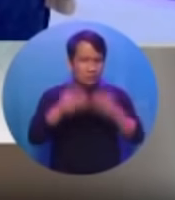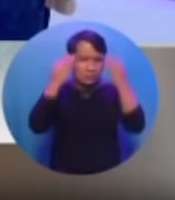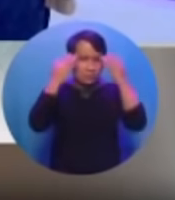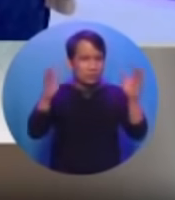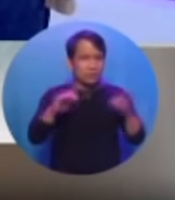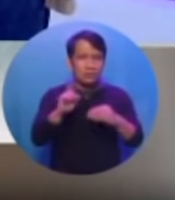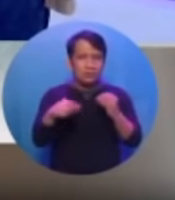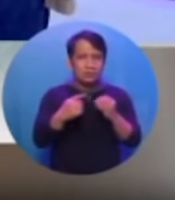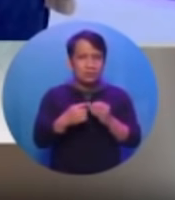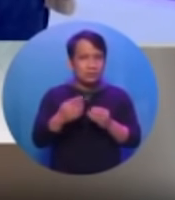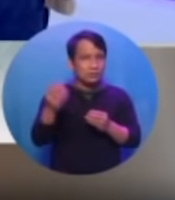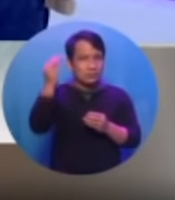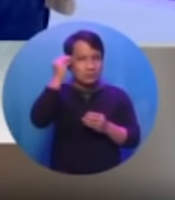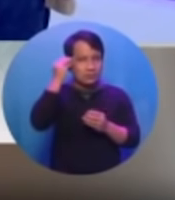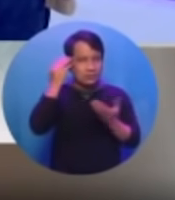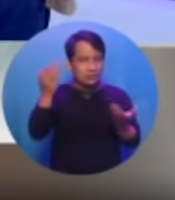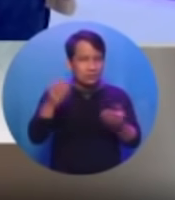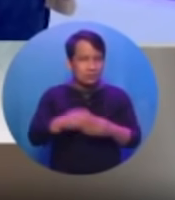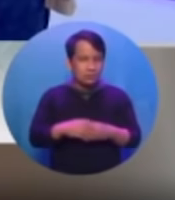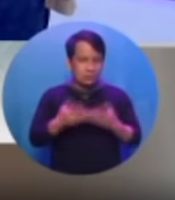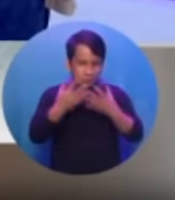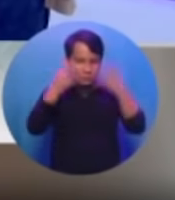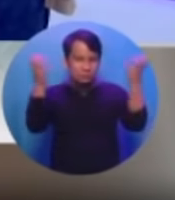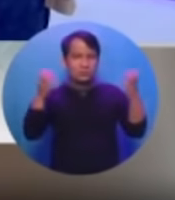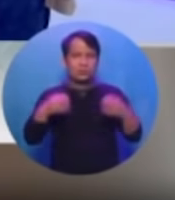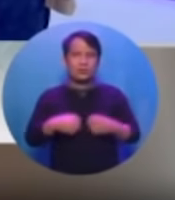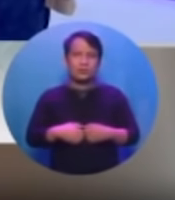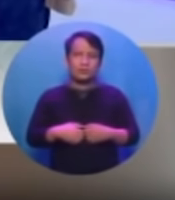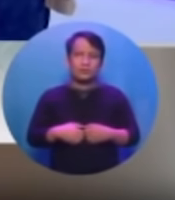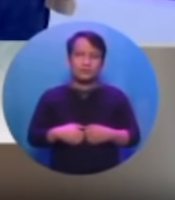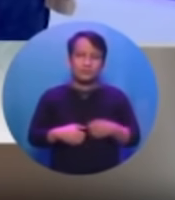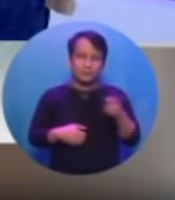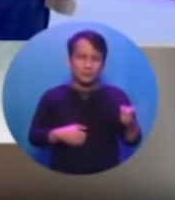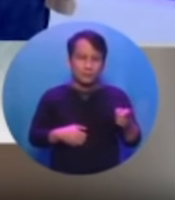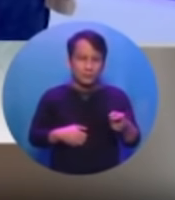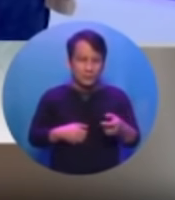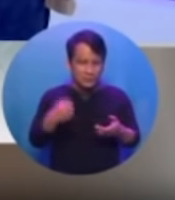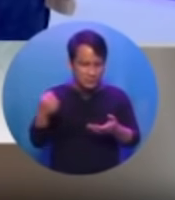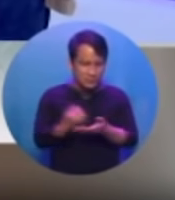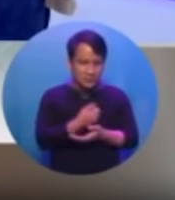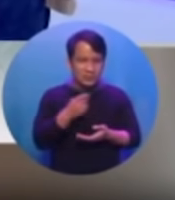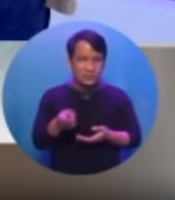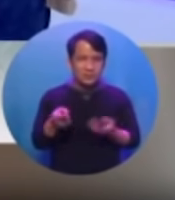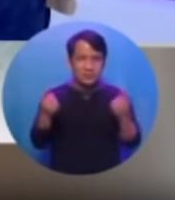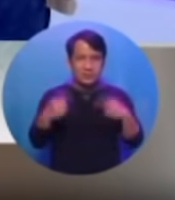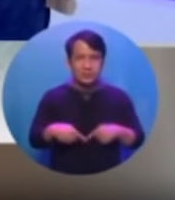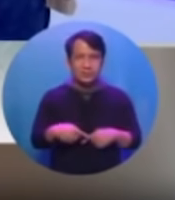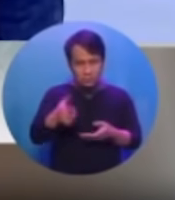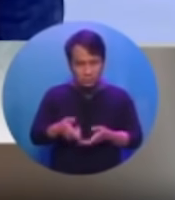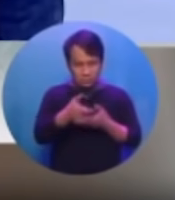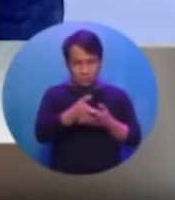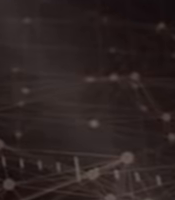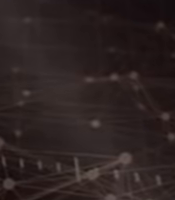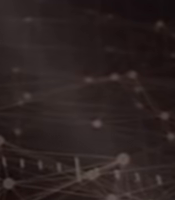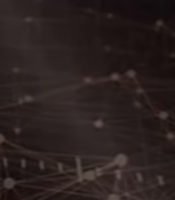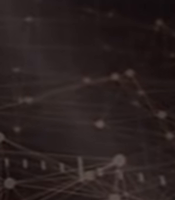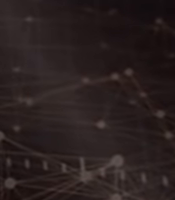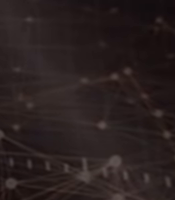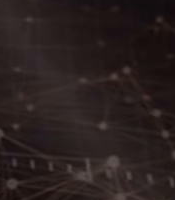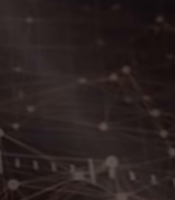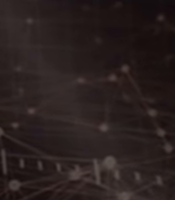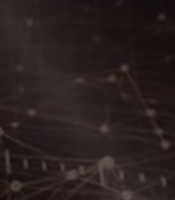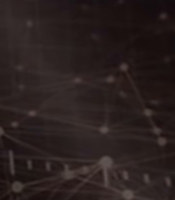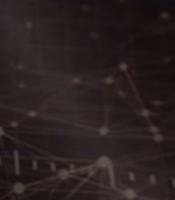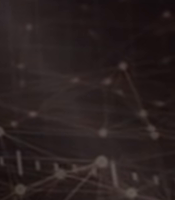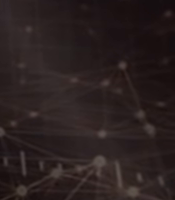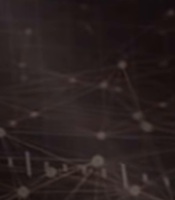yung pumasok sa isip niya, basta biglang nag-aalit daw siya. At nagsisisi na siya din sa nagawa niyang kasalanan. Actually, kahapon nakausap ko